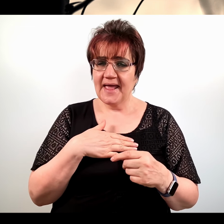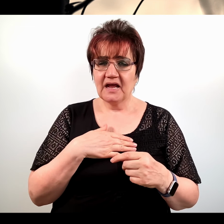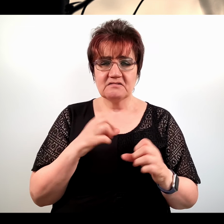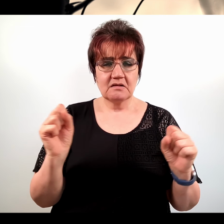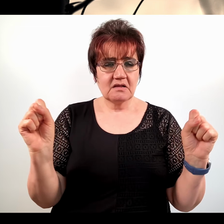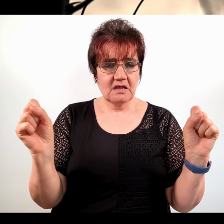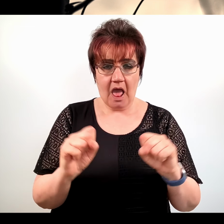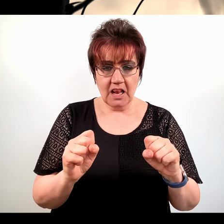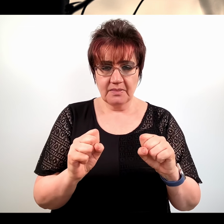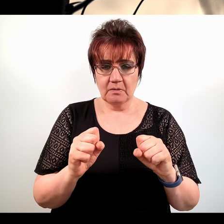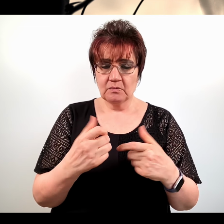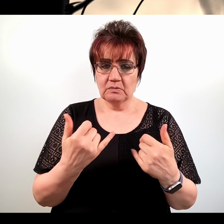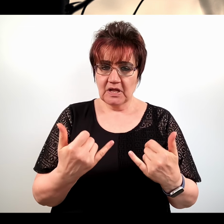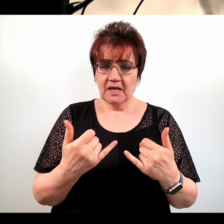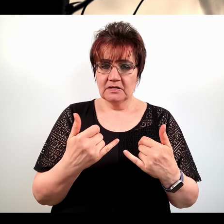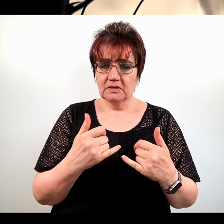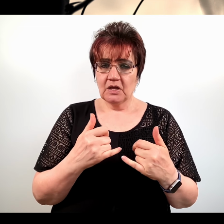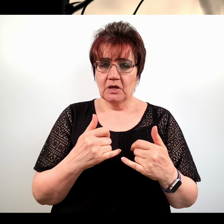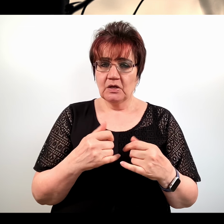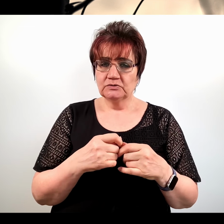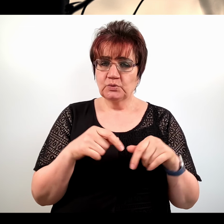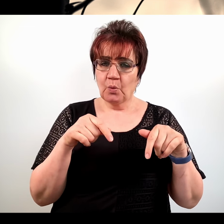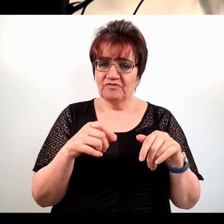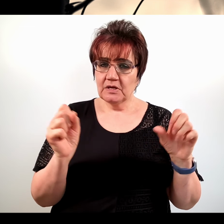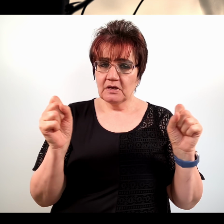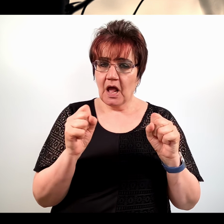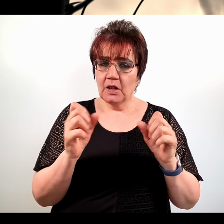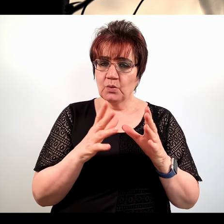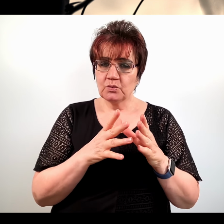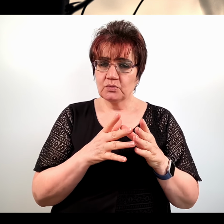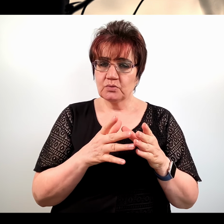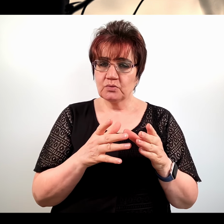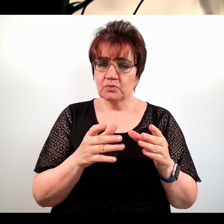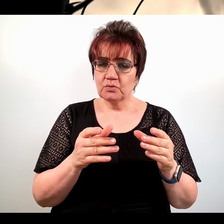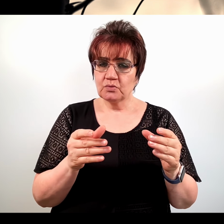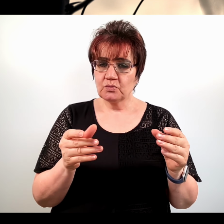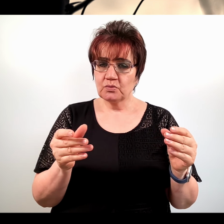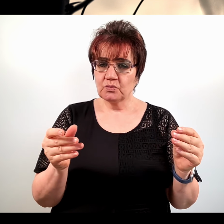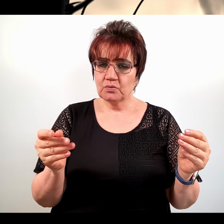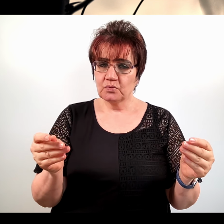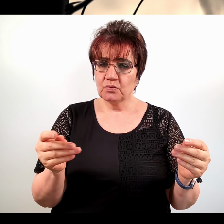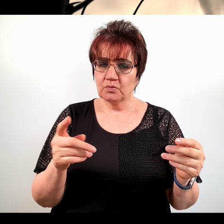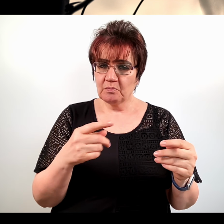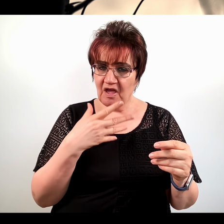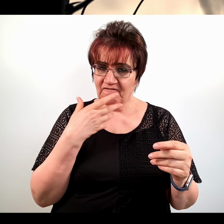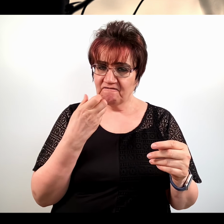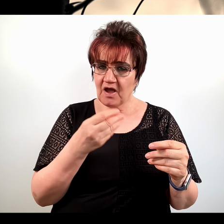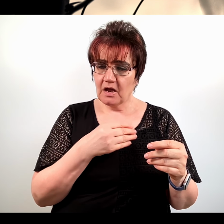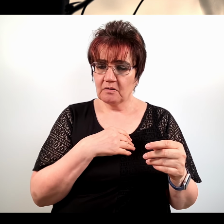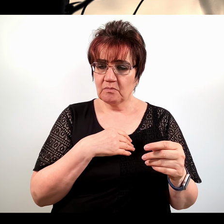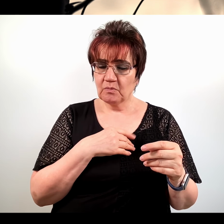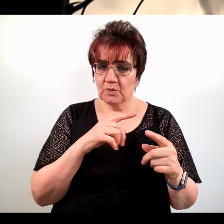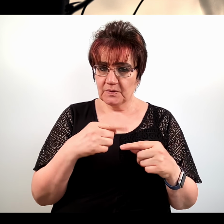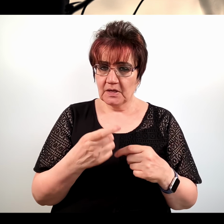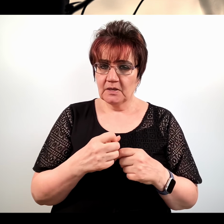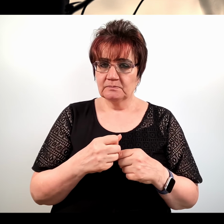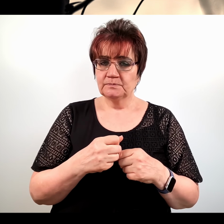sein Herz umgeben hatte, langsam zu schmelzen anfing. Da fing er an zu sprechen.